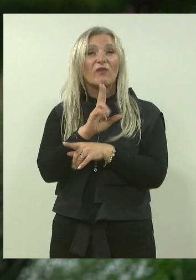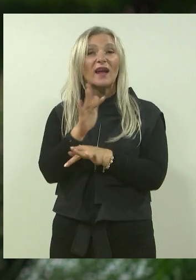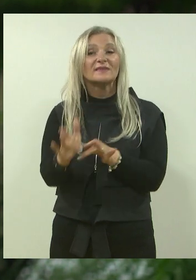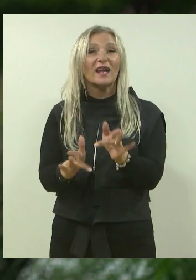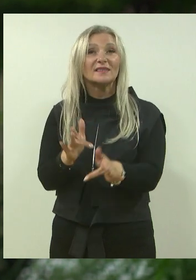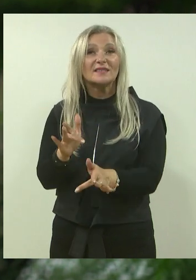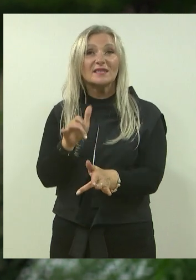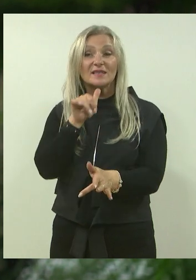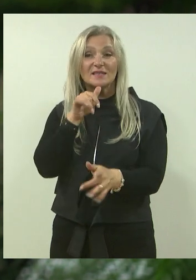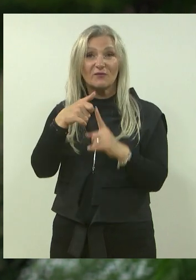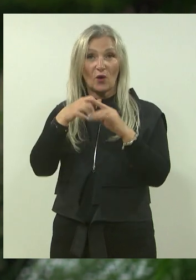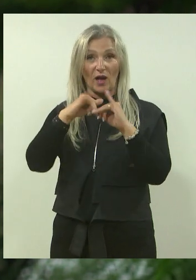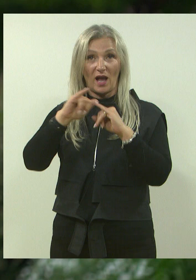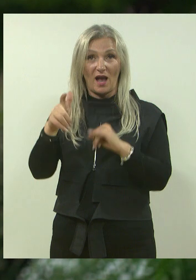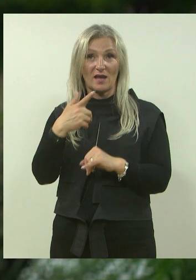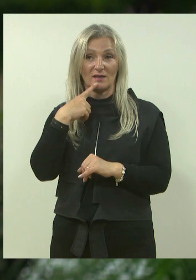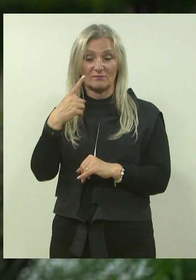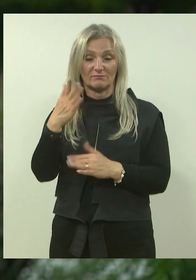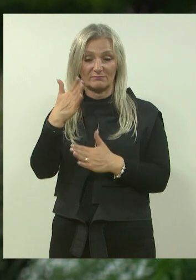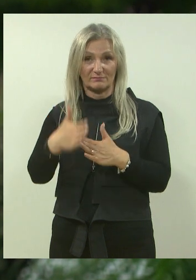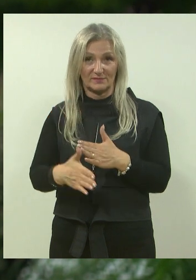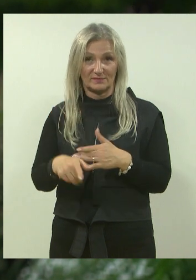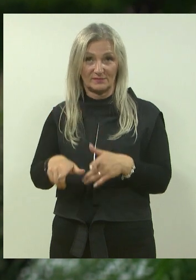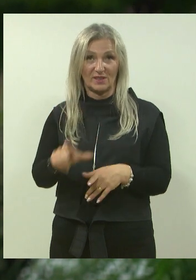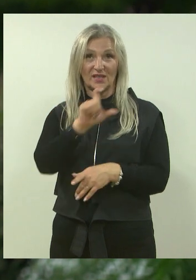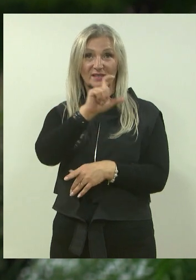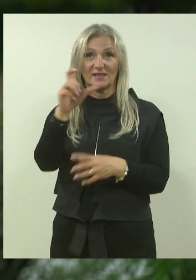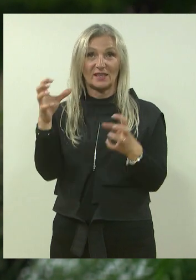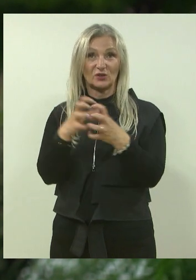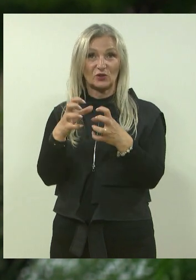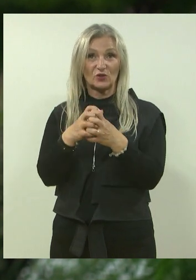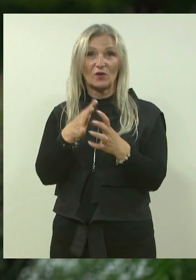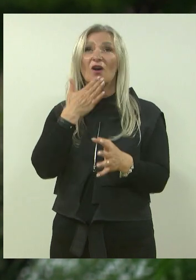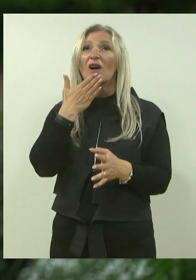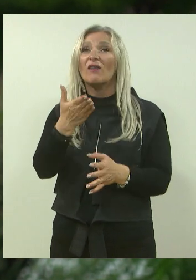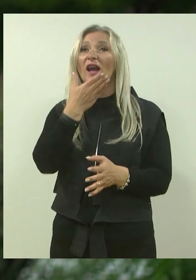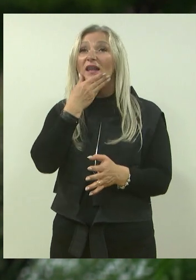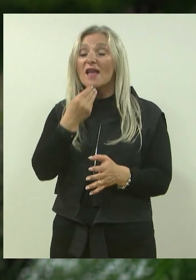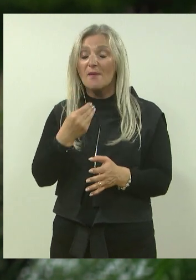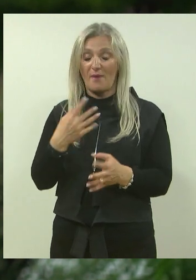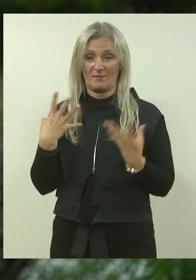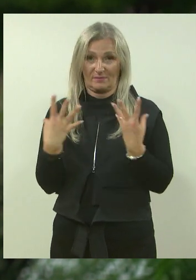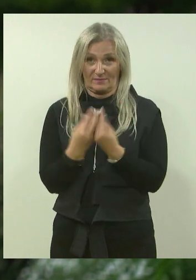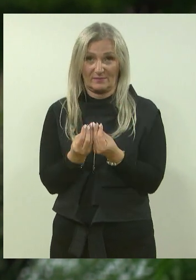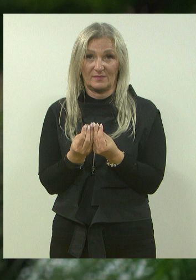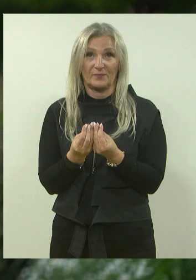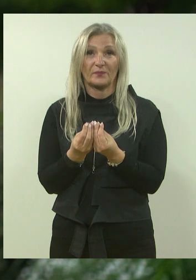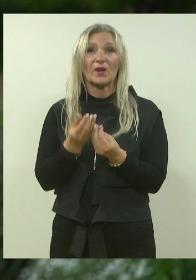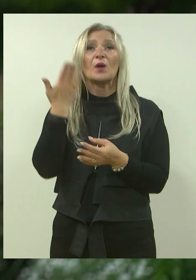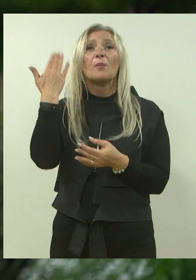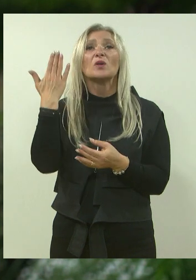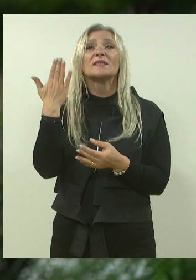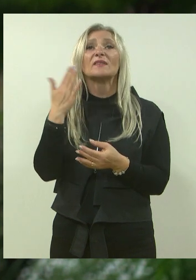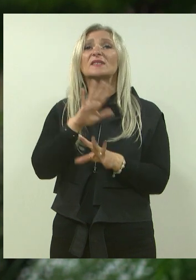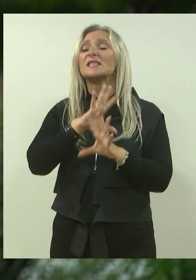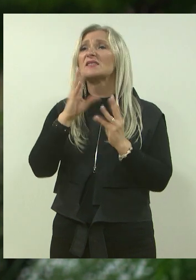tradicije i svog kajkavskog govora stigli do kraja našeg ovotjednog druženja. hvala vam lijepo što ste i ovog puta bili uz nas. Pozdravljamo vas